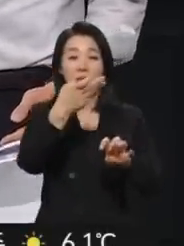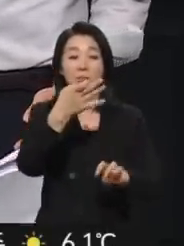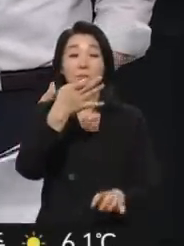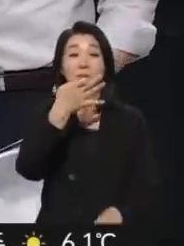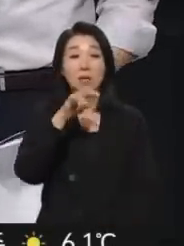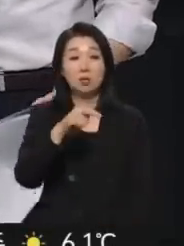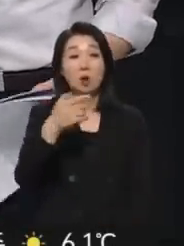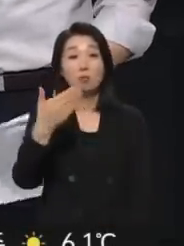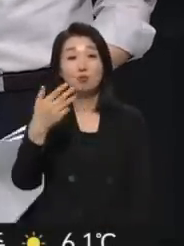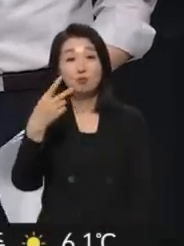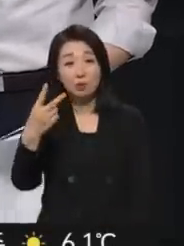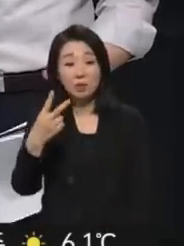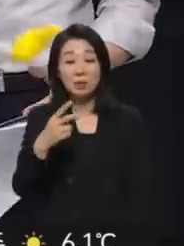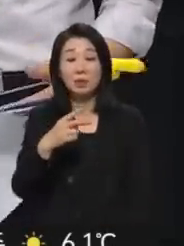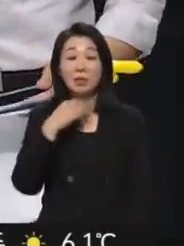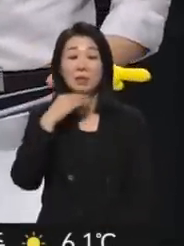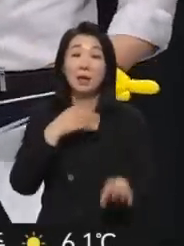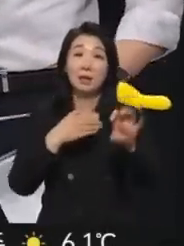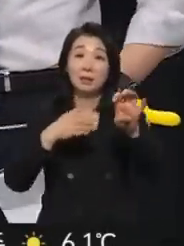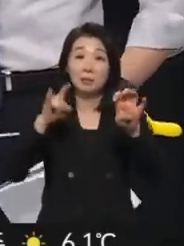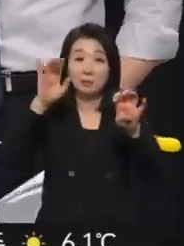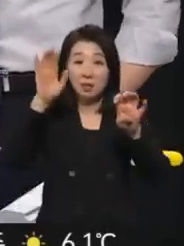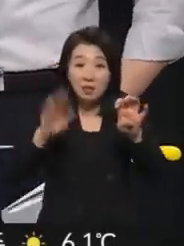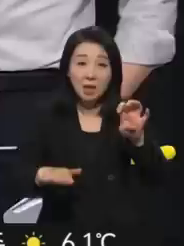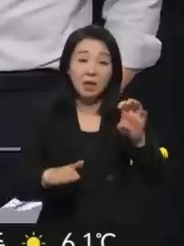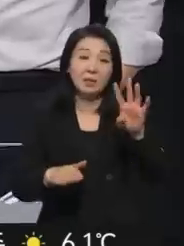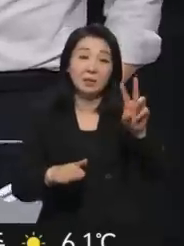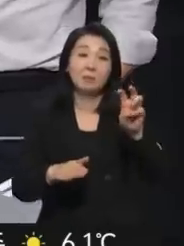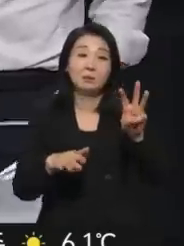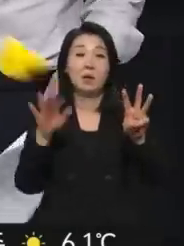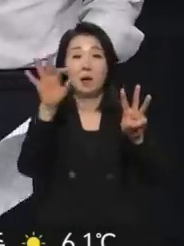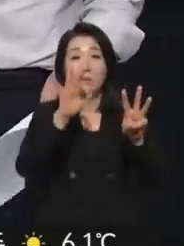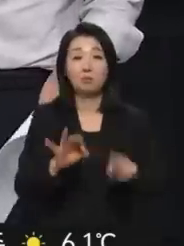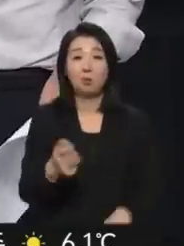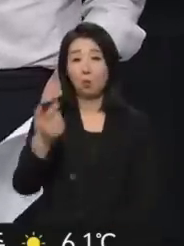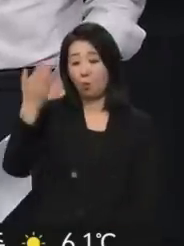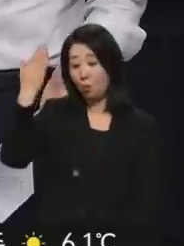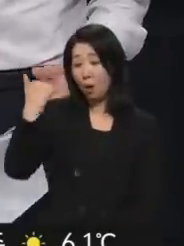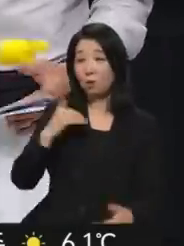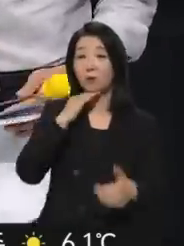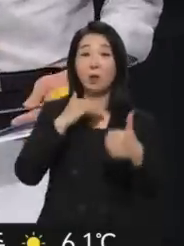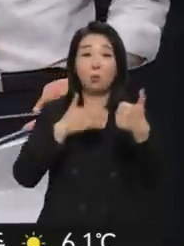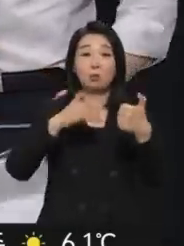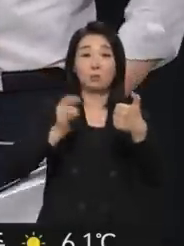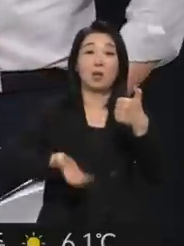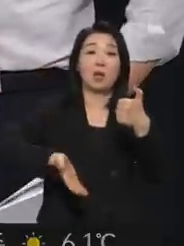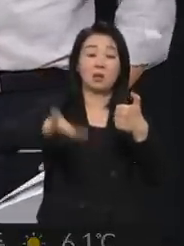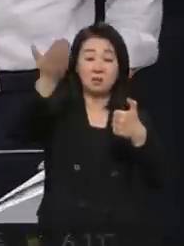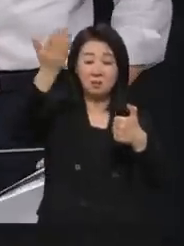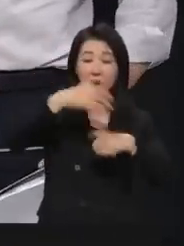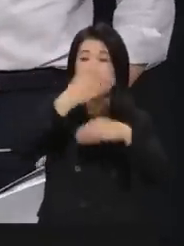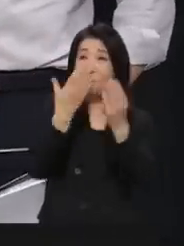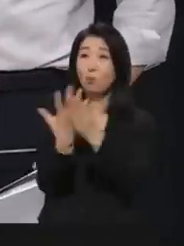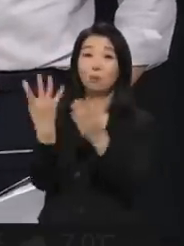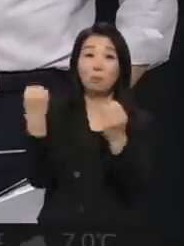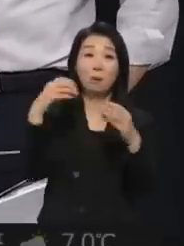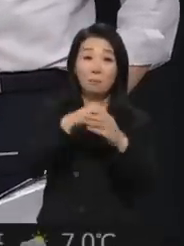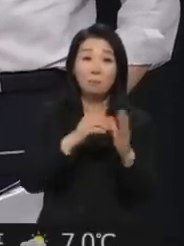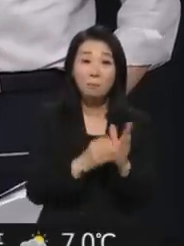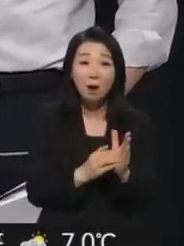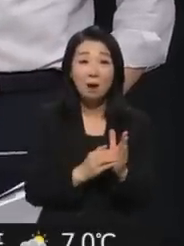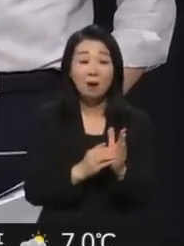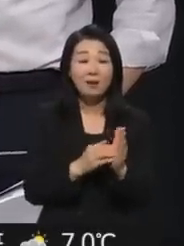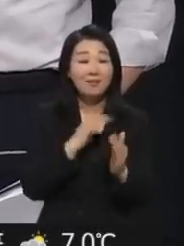14.92%로 이 40대 이하가 33%에 달하는데요. 과거에 50대 이상이 절대 다수였던 것에 비하면